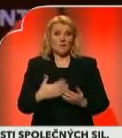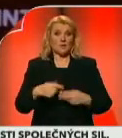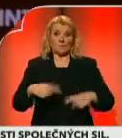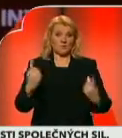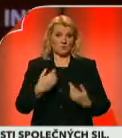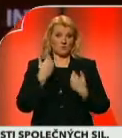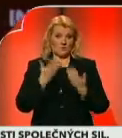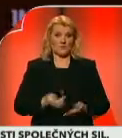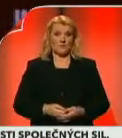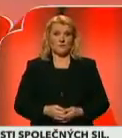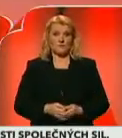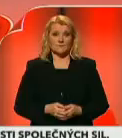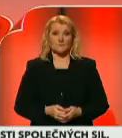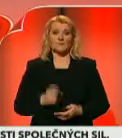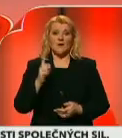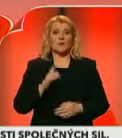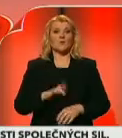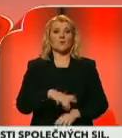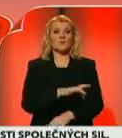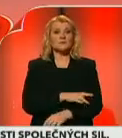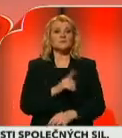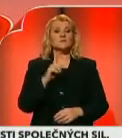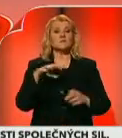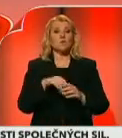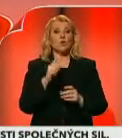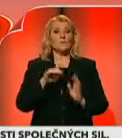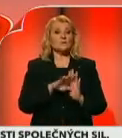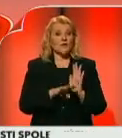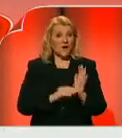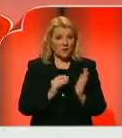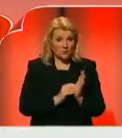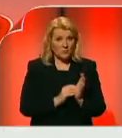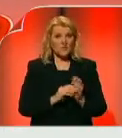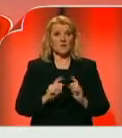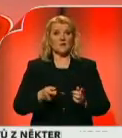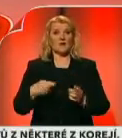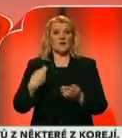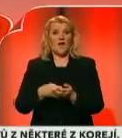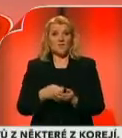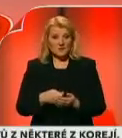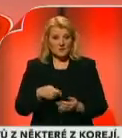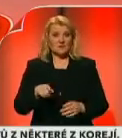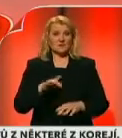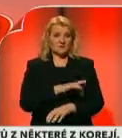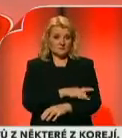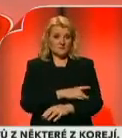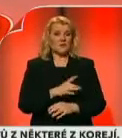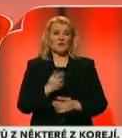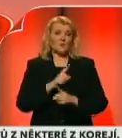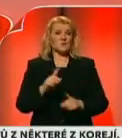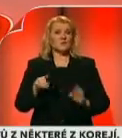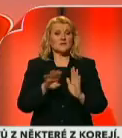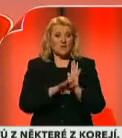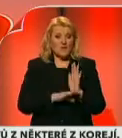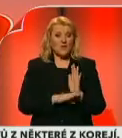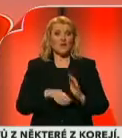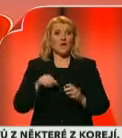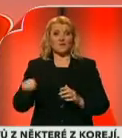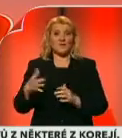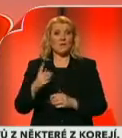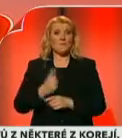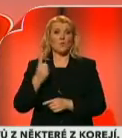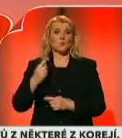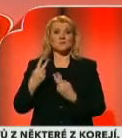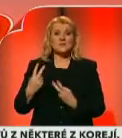žádný speciální zákon. No ano, ale třeba u penzí je to na základě zákona. I spoplatnění dávek na základě zákona a tady v tomto nicméně případě to probíhalo mluvíme, je na základě ceníků